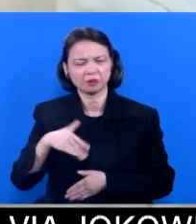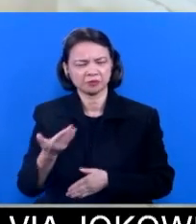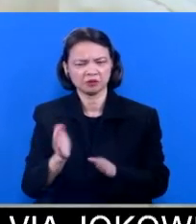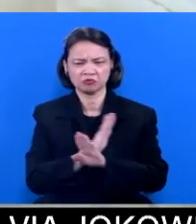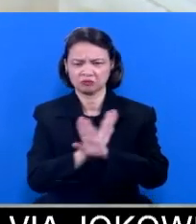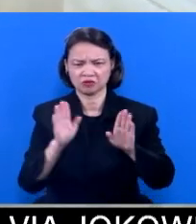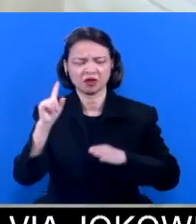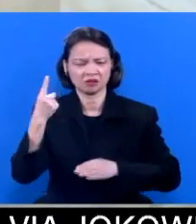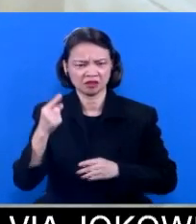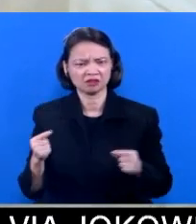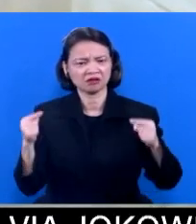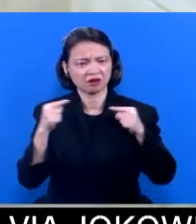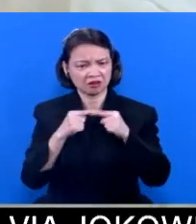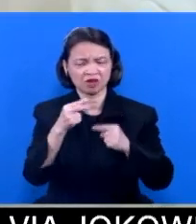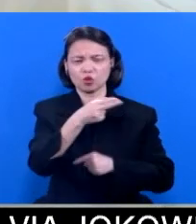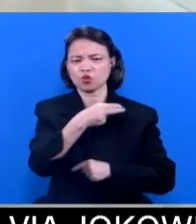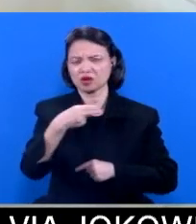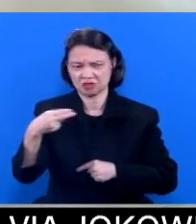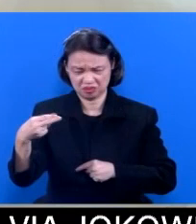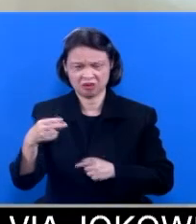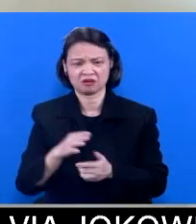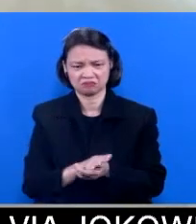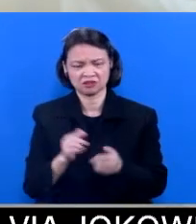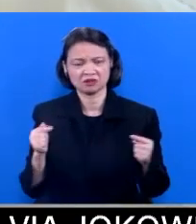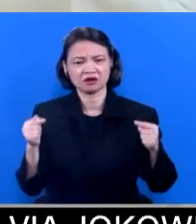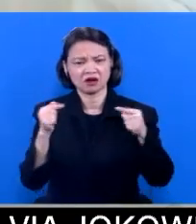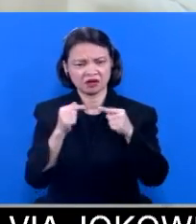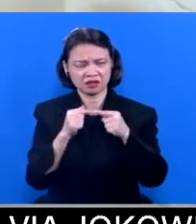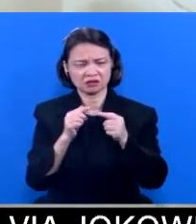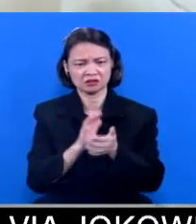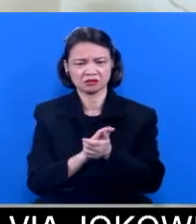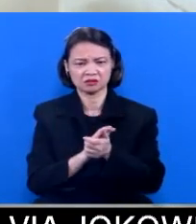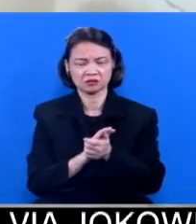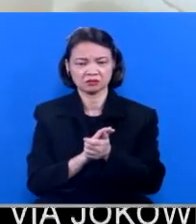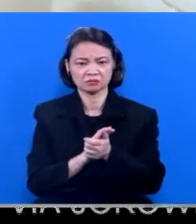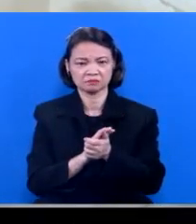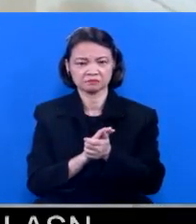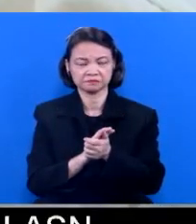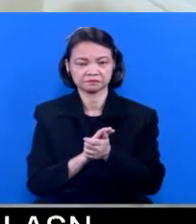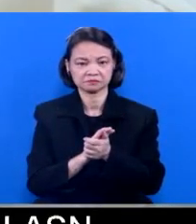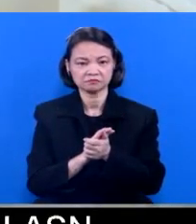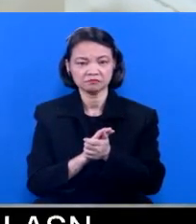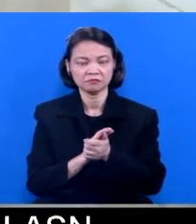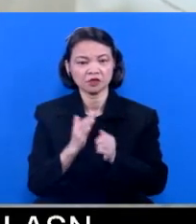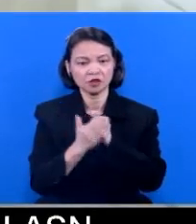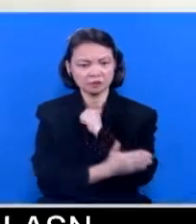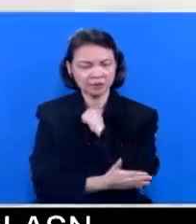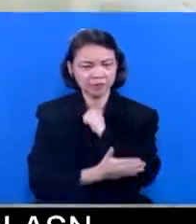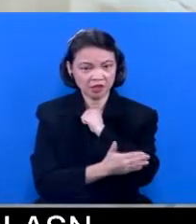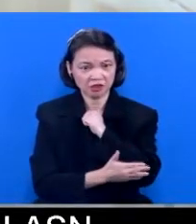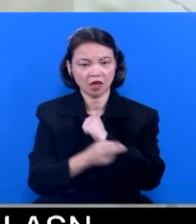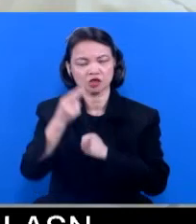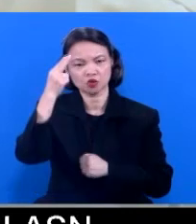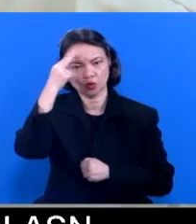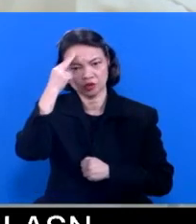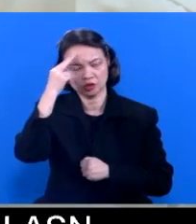hanya terkait dengan Indonesia, karena juga sangat terkait dengan pemerintah Saudi.